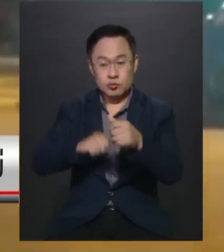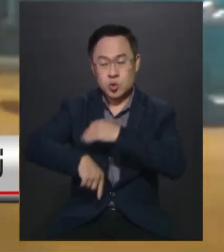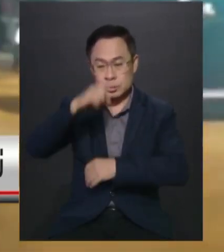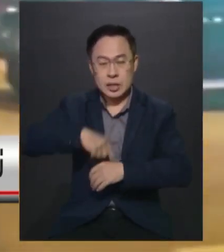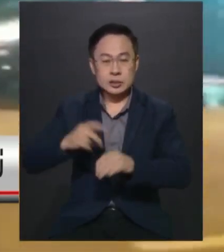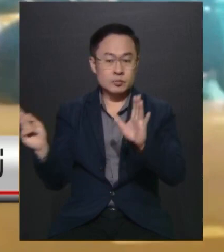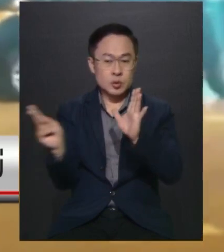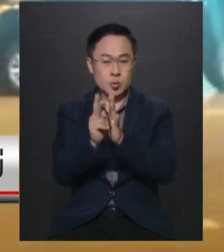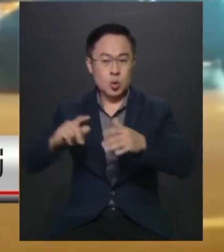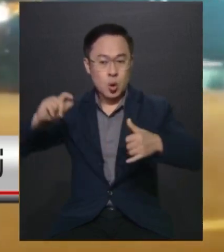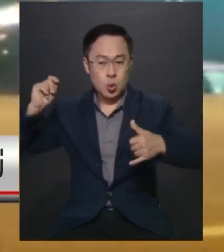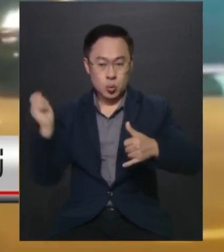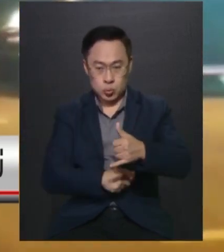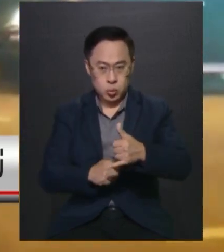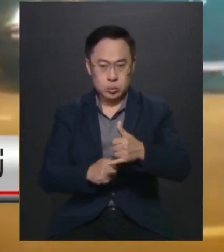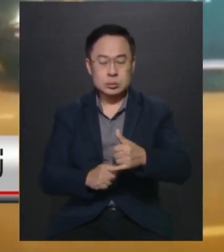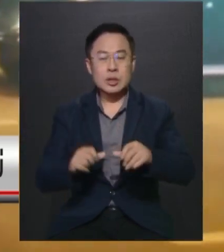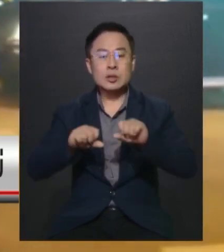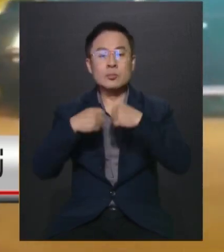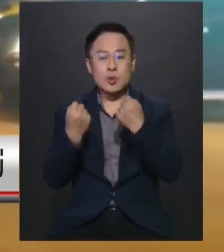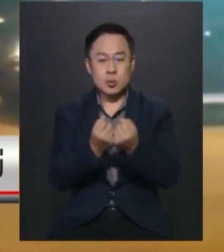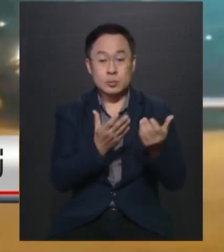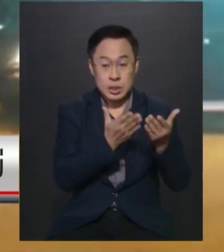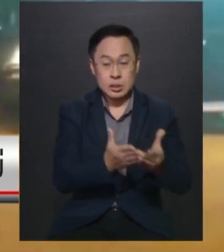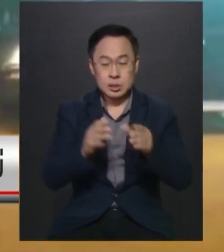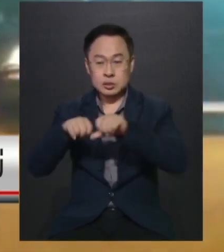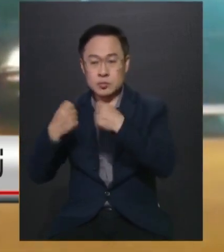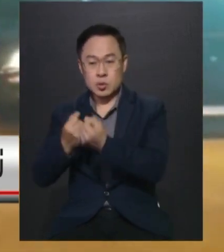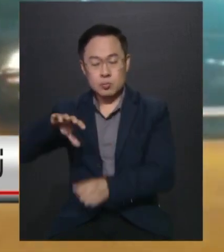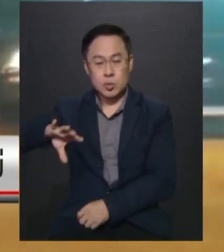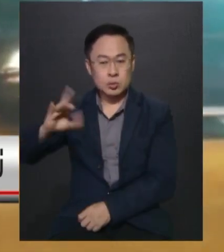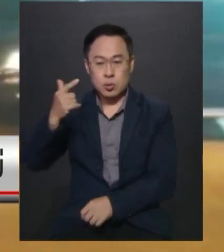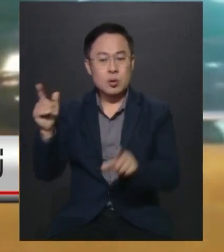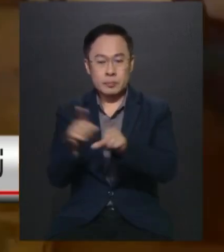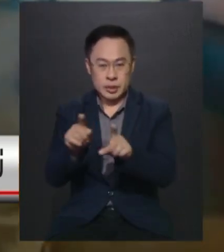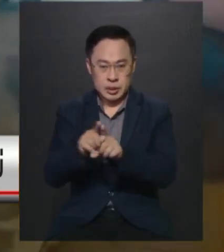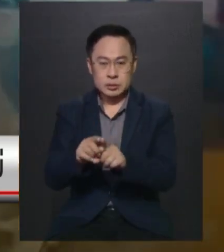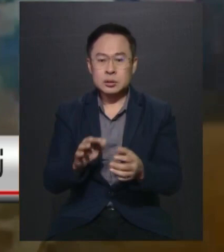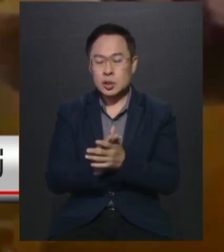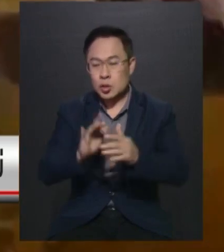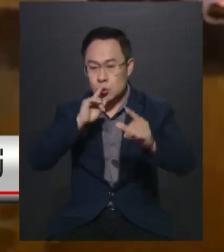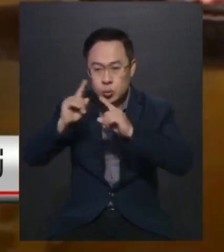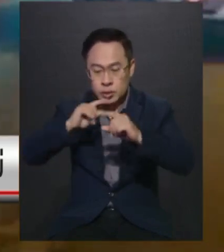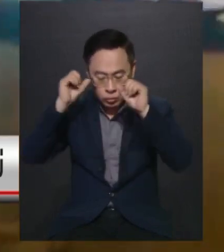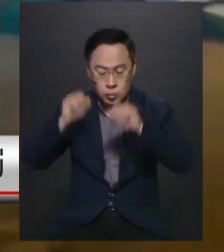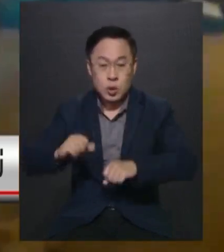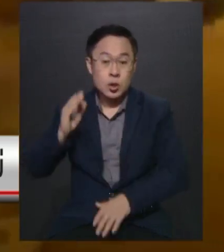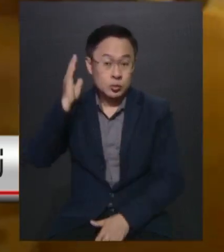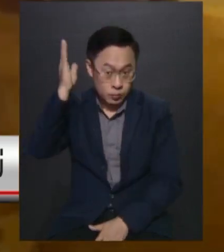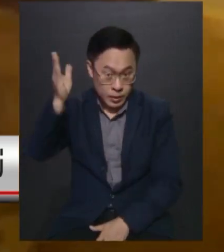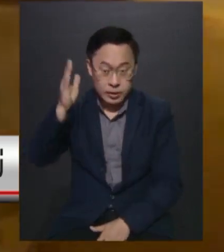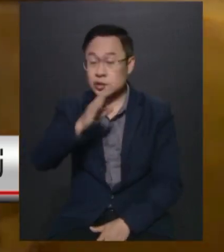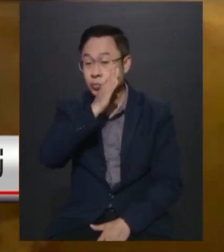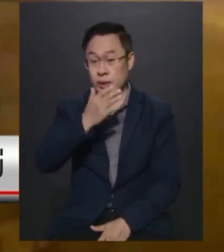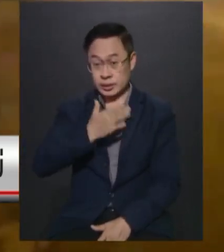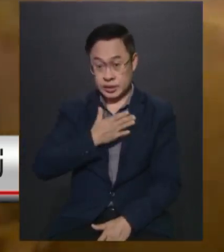ภ์โทษมีคำสั่งโทษแบนในปี2016จนผู้บริหารทั้ง2สโมสรทำข้อตกลงร่วมกันว่าเมื่อใดที่ทีมตัว